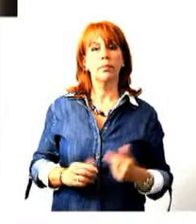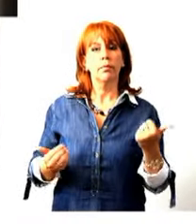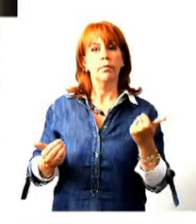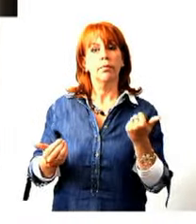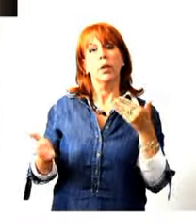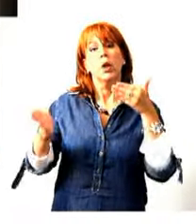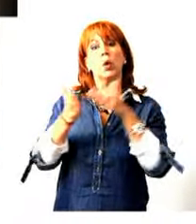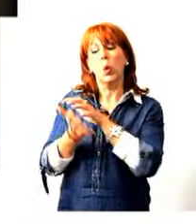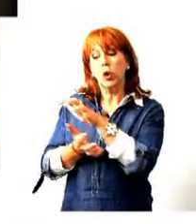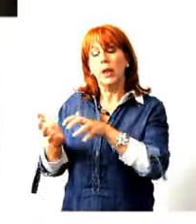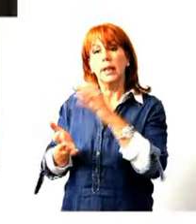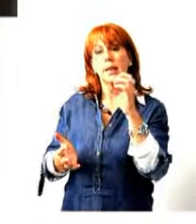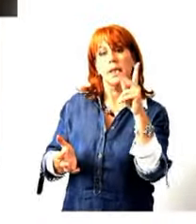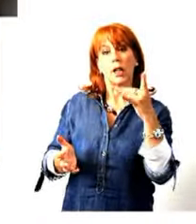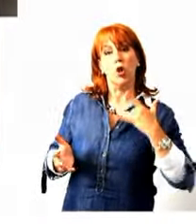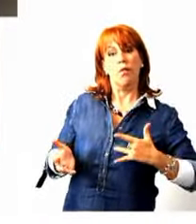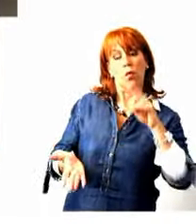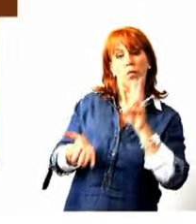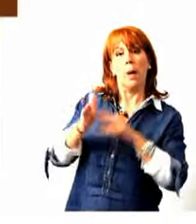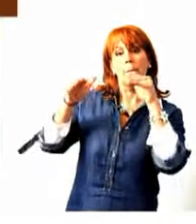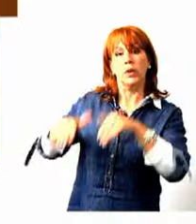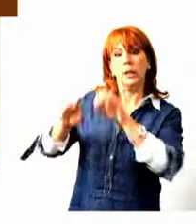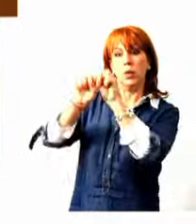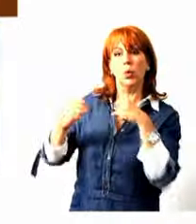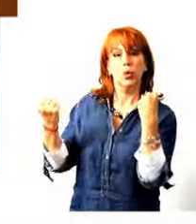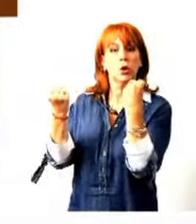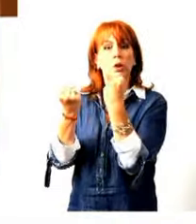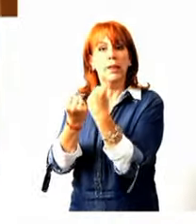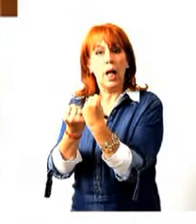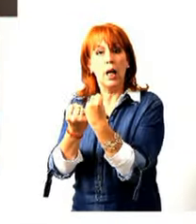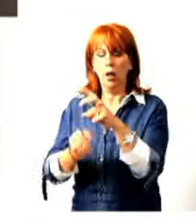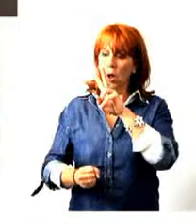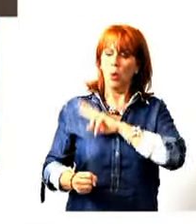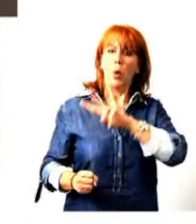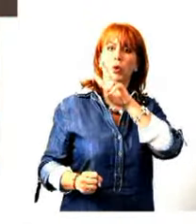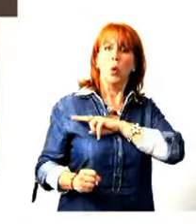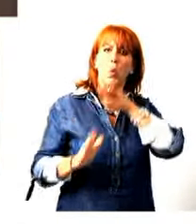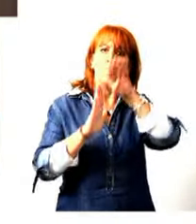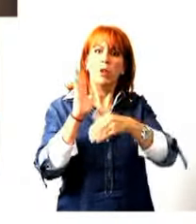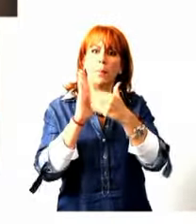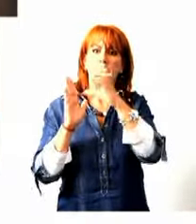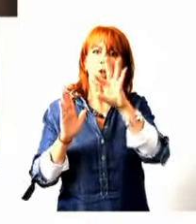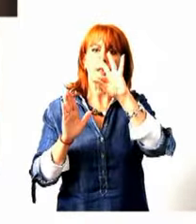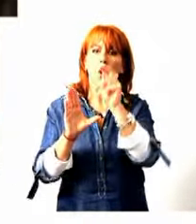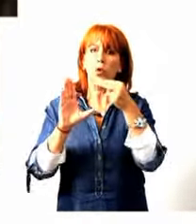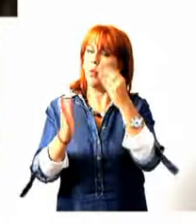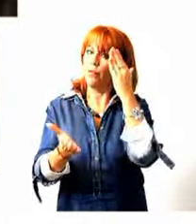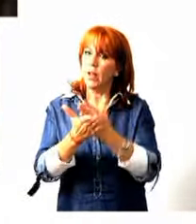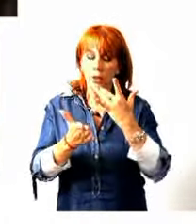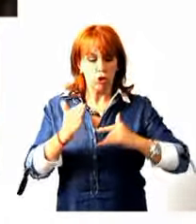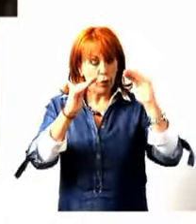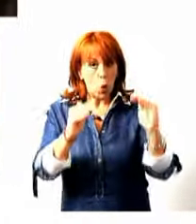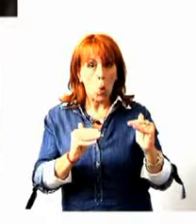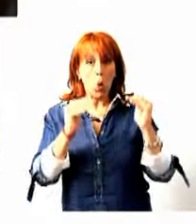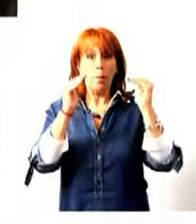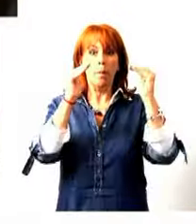Face à la crise, le CDH veut vous offrir un vrai bouclier social. Des pensions en dessous de 1150 euros, ça suffit. Je veux continuer à augmenter